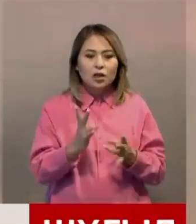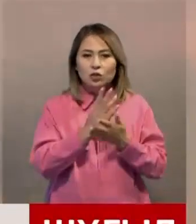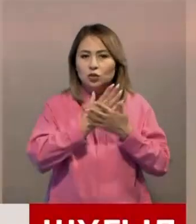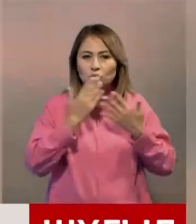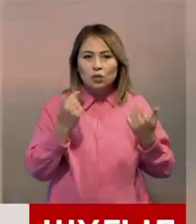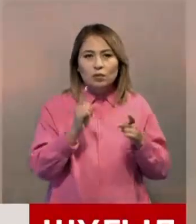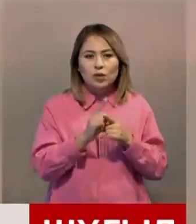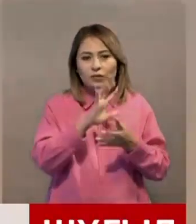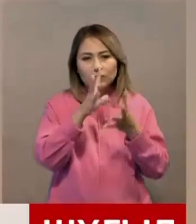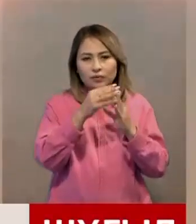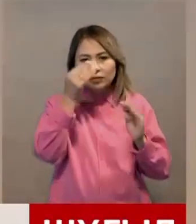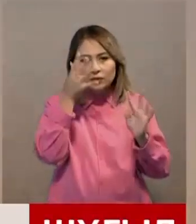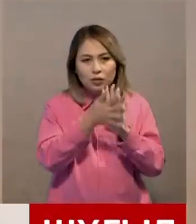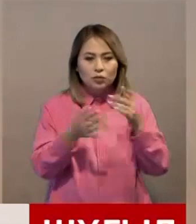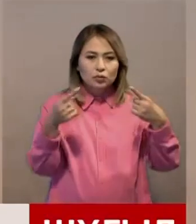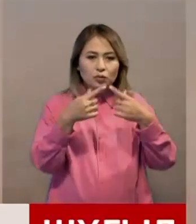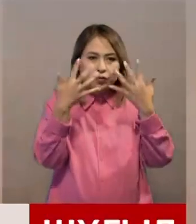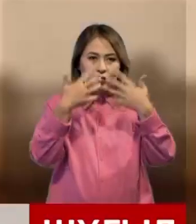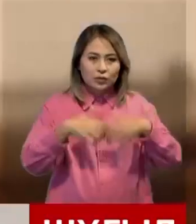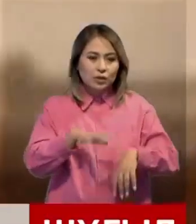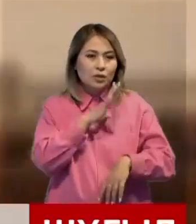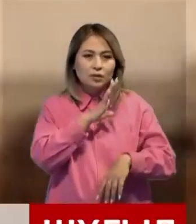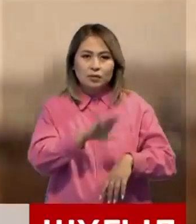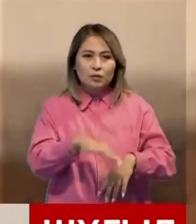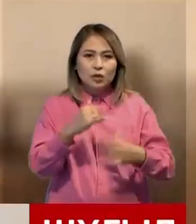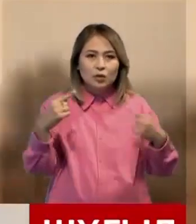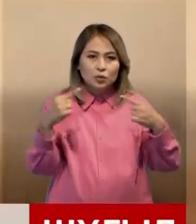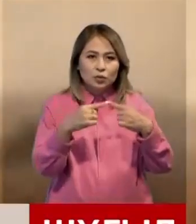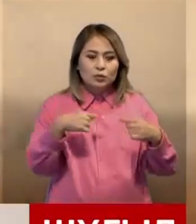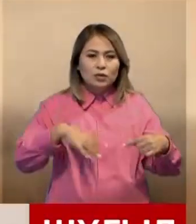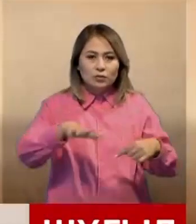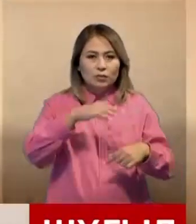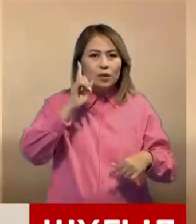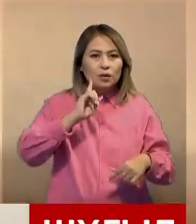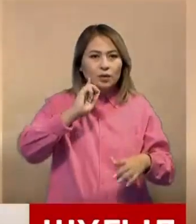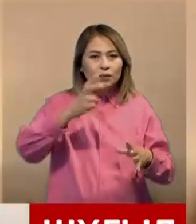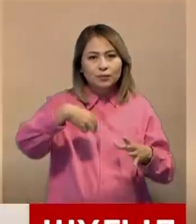Бірақ шығын көлемі әлі толық нақтыланбады. Өзіміз осы жақта жүрміз.